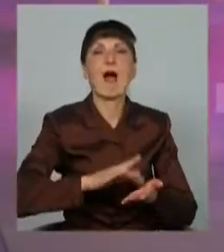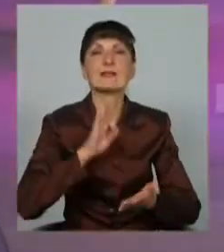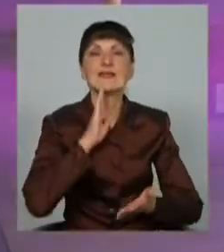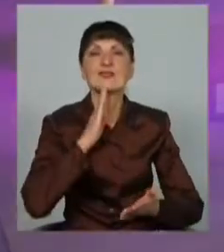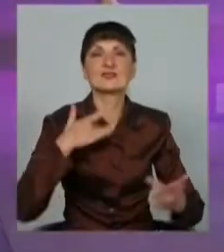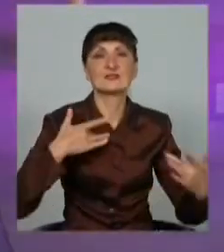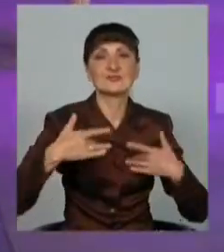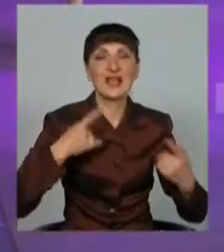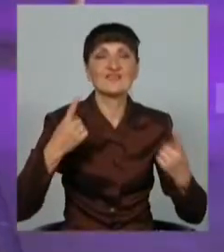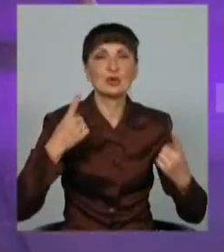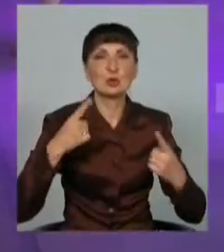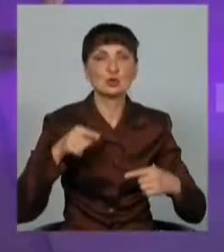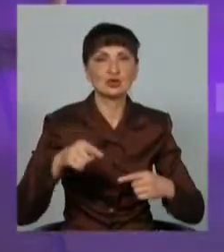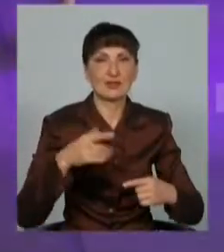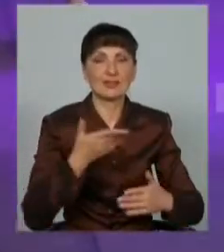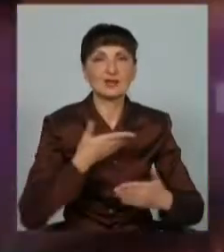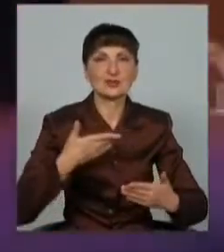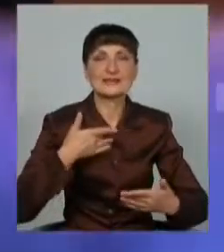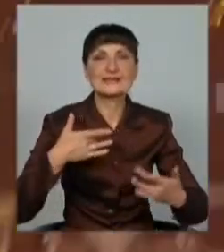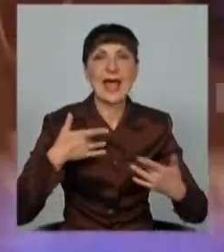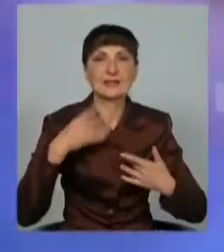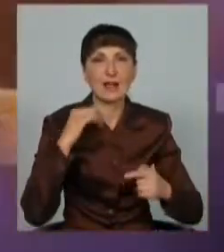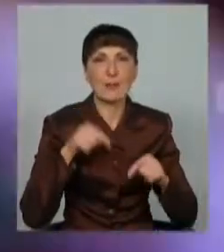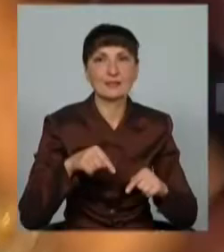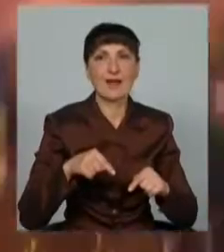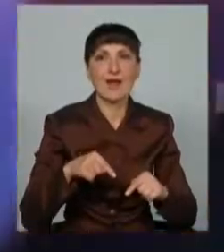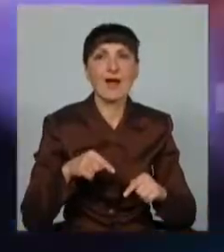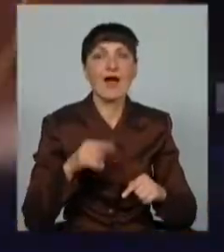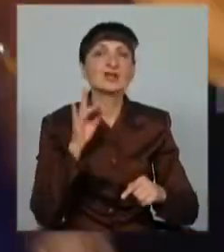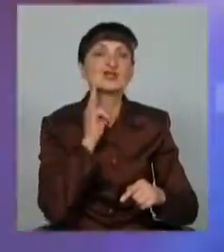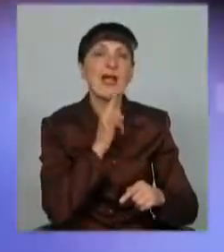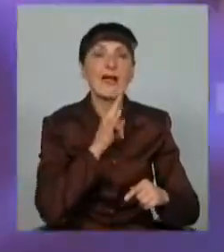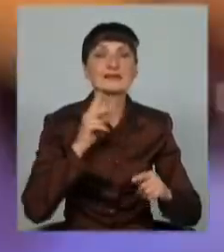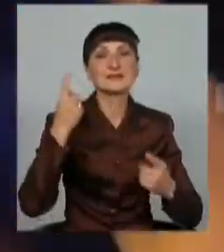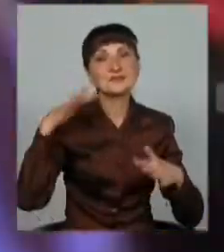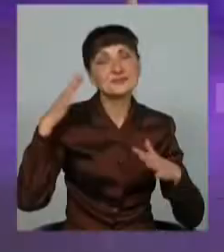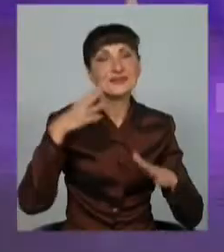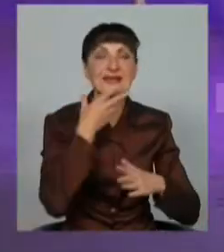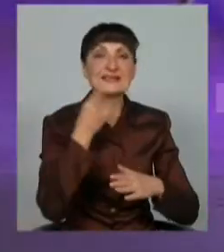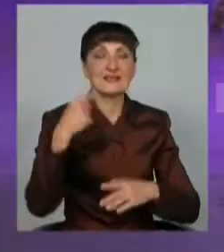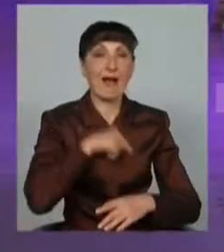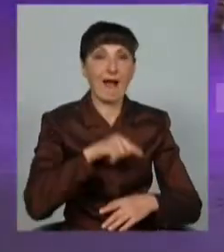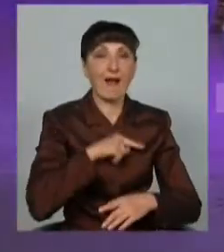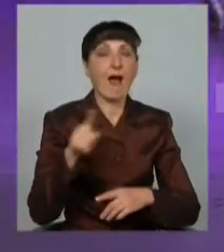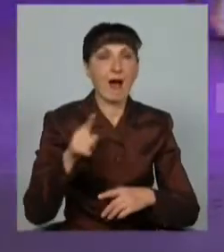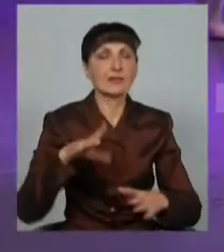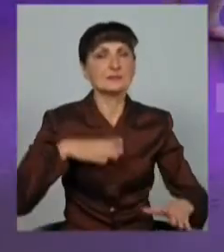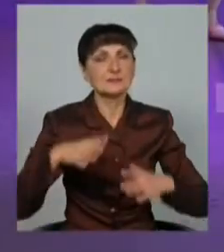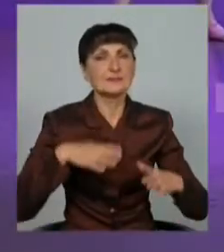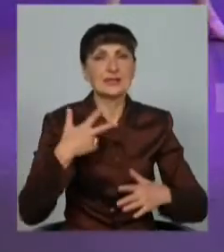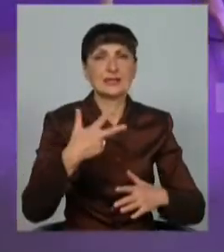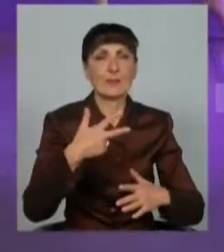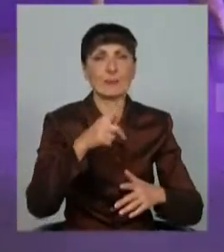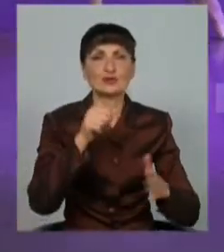ведущая солистка театра танца Айнур Мукашева. Кокетство и женские уловки, характер своего персонажа она оттачивала больше